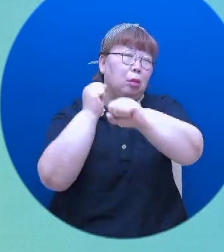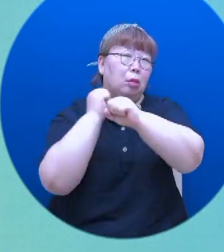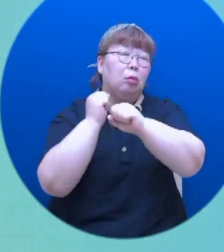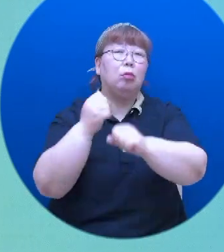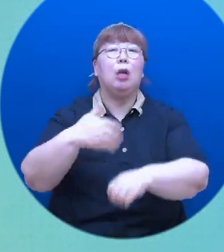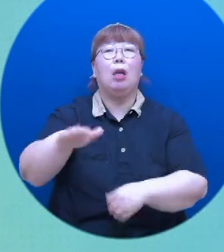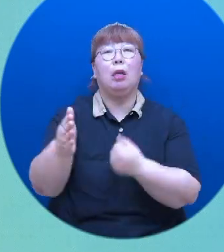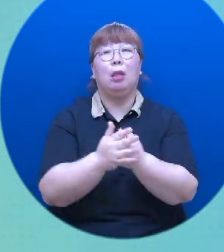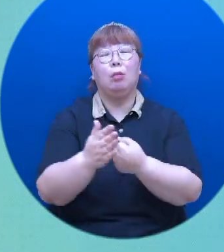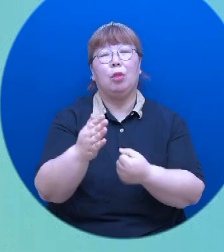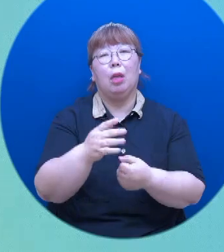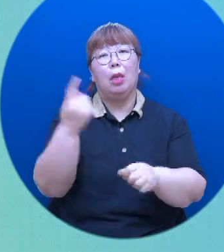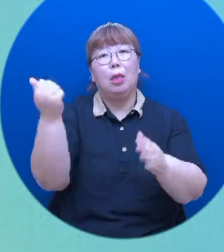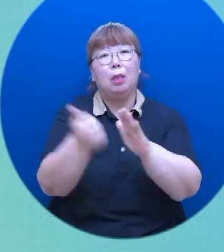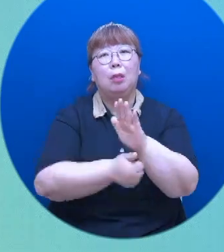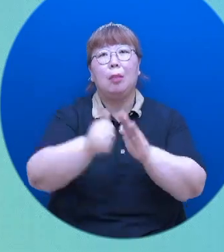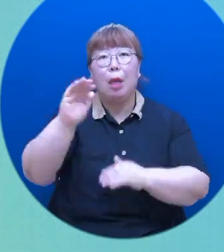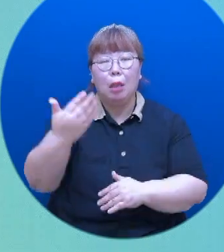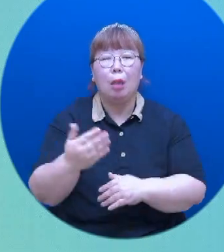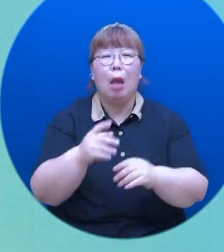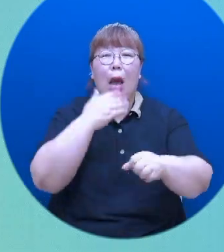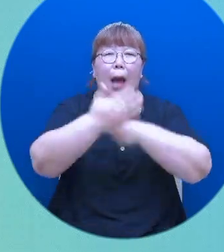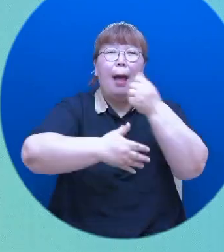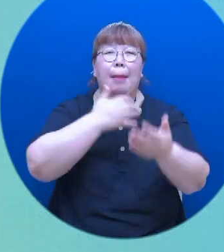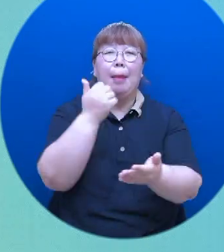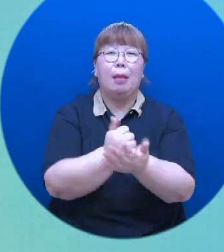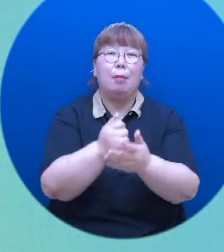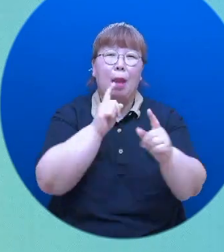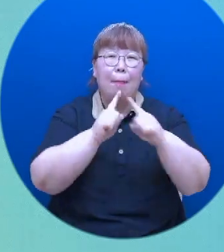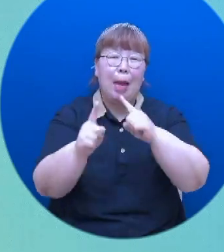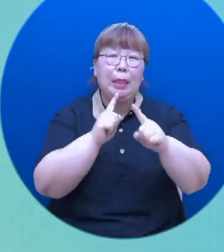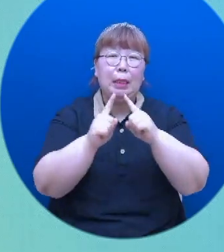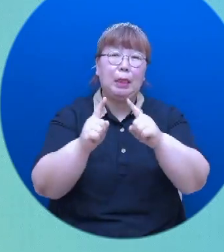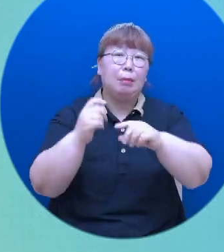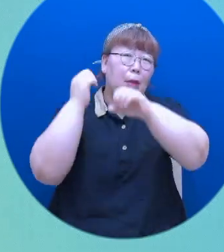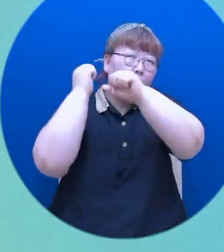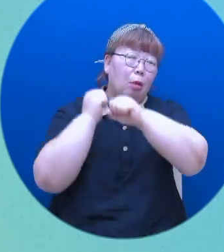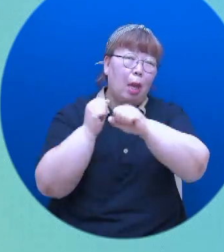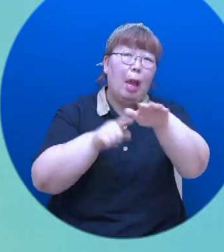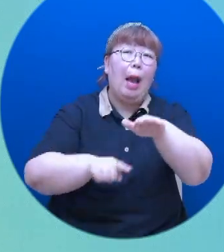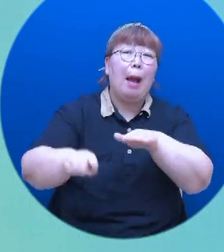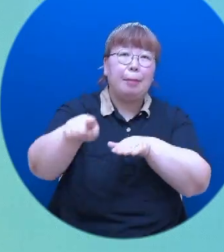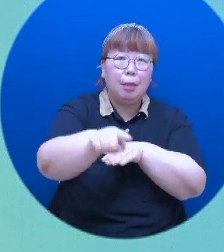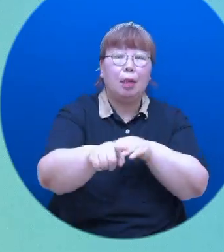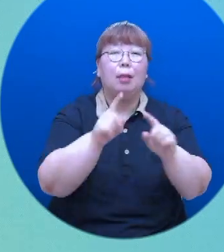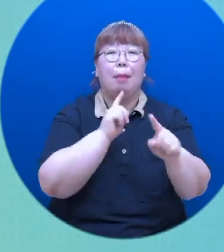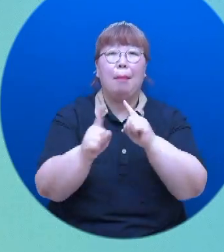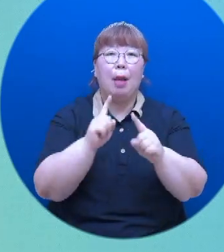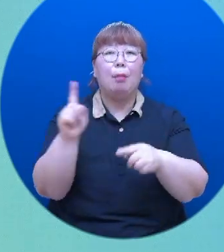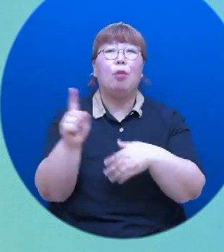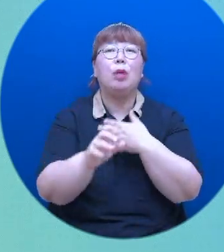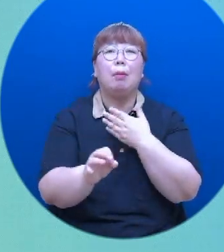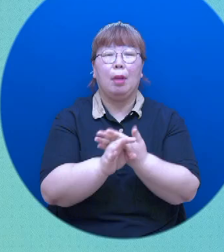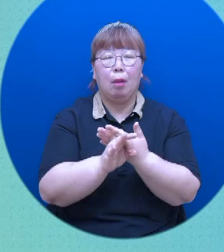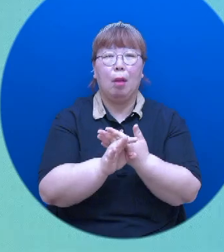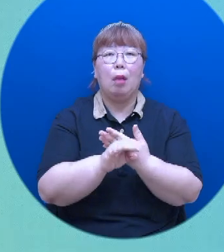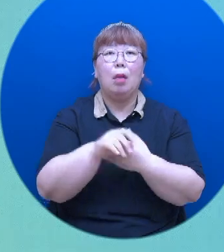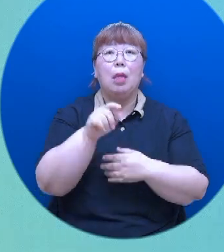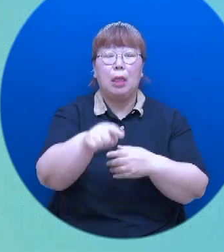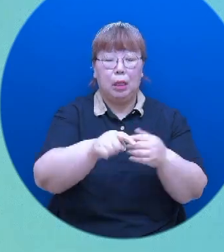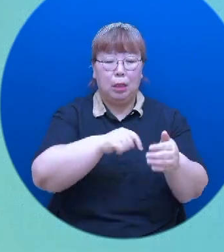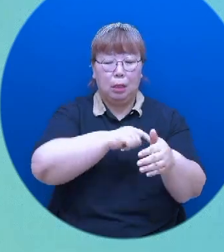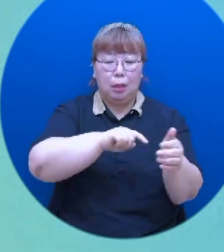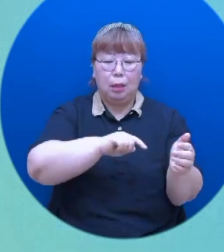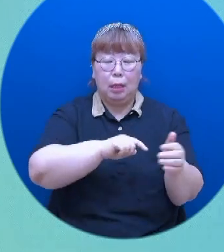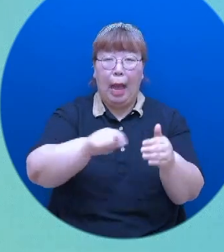오늘 본문에 하나님의 언약궤를 앞세운 이들이 앞서가다, 이 말은 그들 안에 보이지 않는